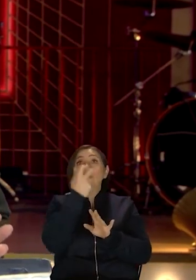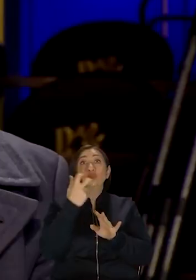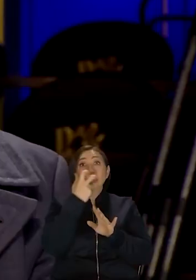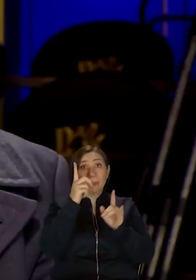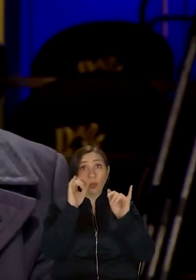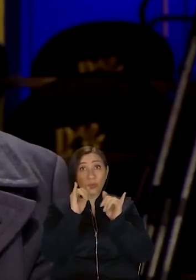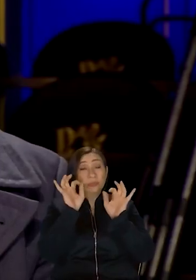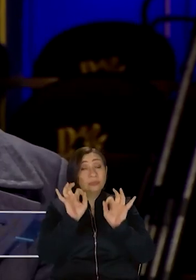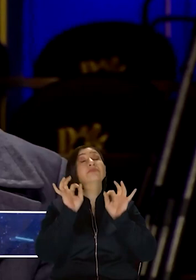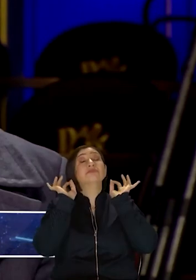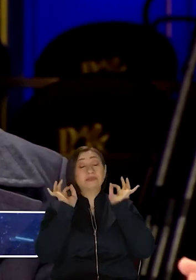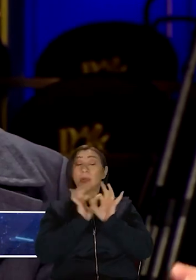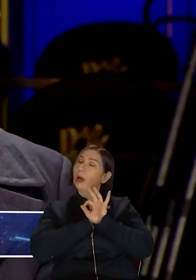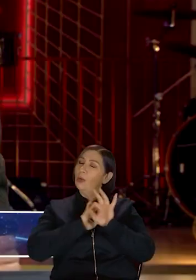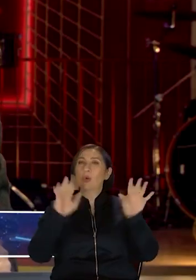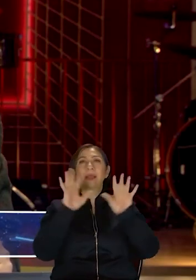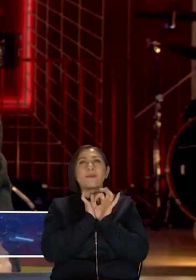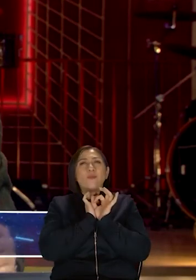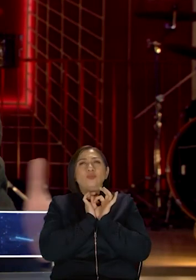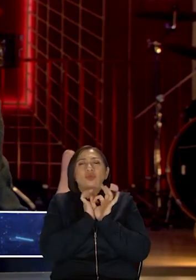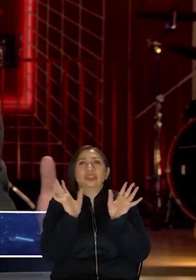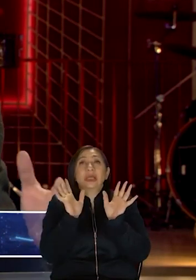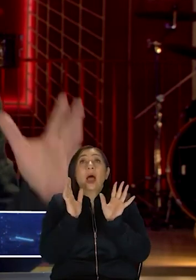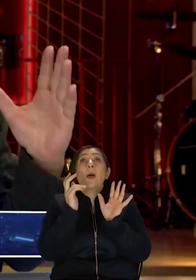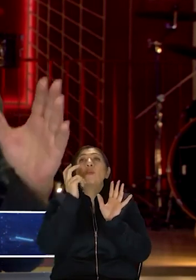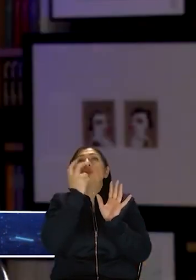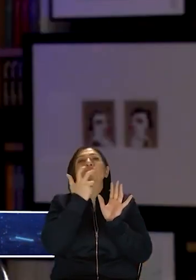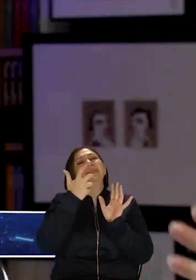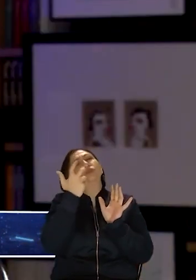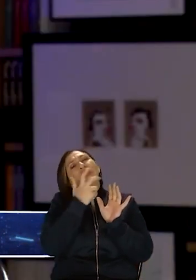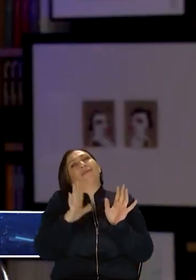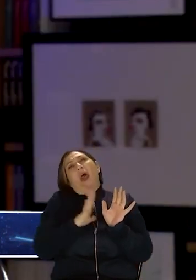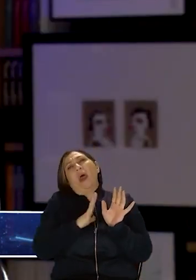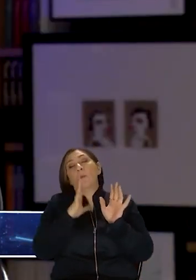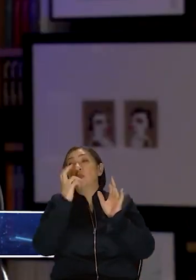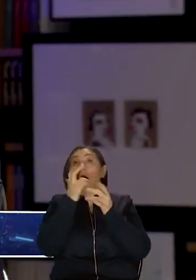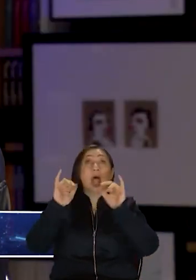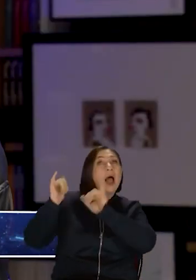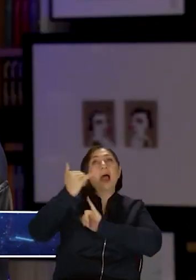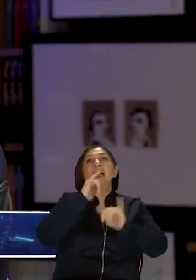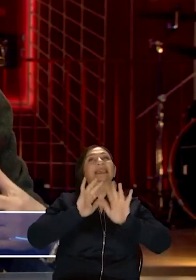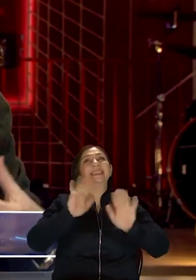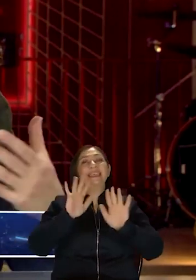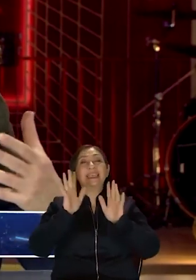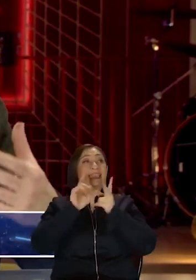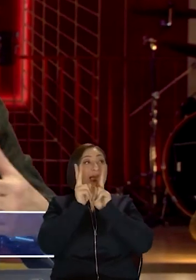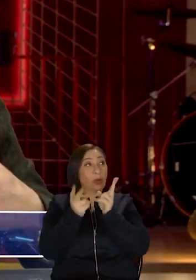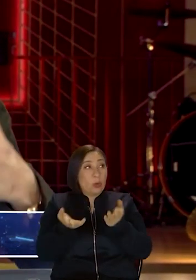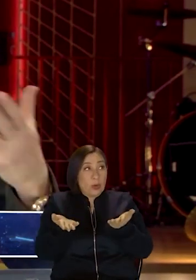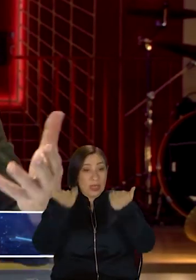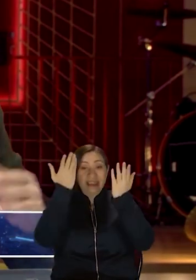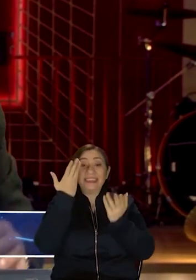bir oyun mu bu? Evet. Harikulade. Nefis. Müzikal değil yani. Müzikal değil, müzikli oyun. Tiyatronun yükselişi içerisinde aslında